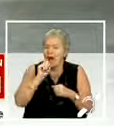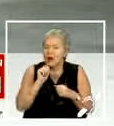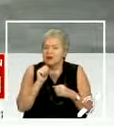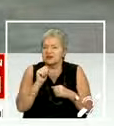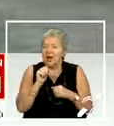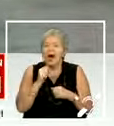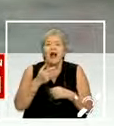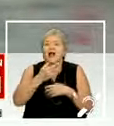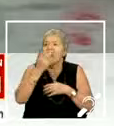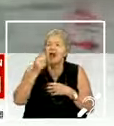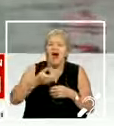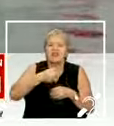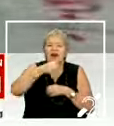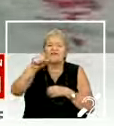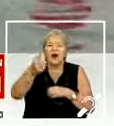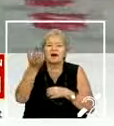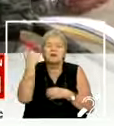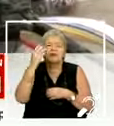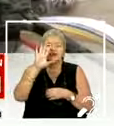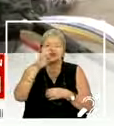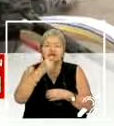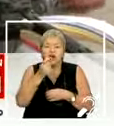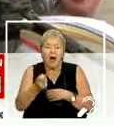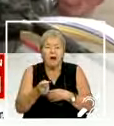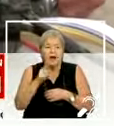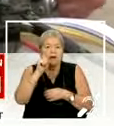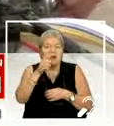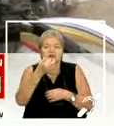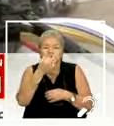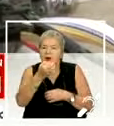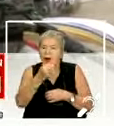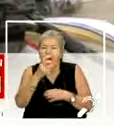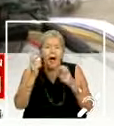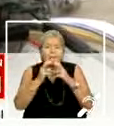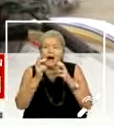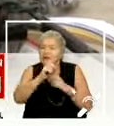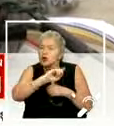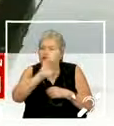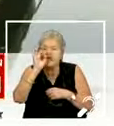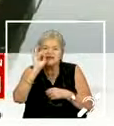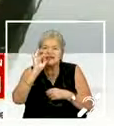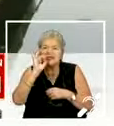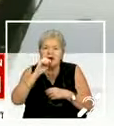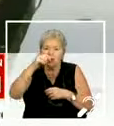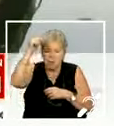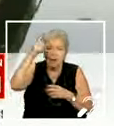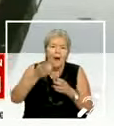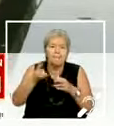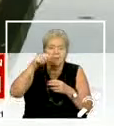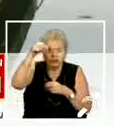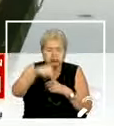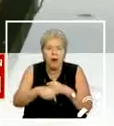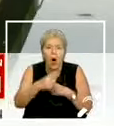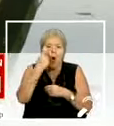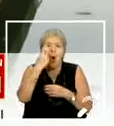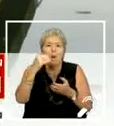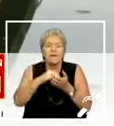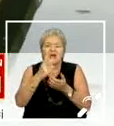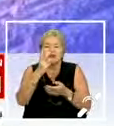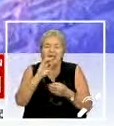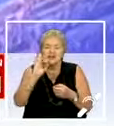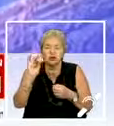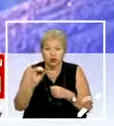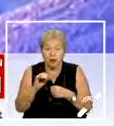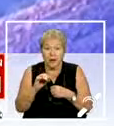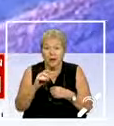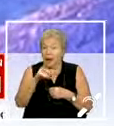fost concediat acum 5 ani pentru că nu considera aparatul ca fiind sigur la adâncimi mai mari de 1300 de metri. Epava Titanicului